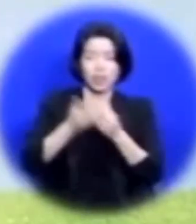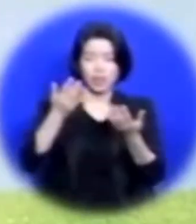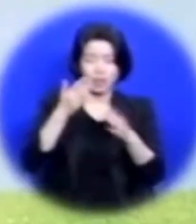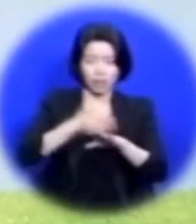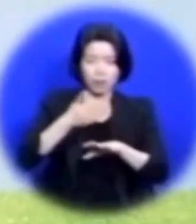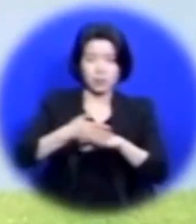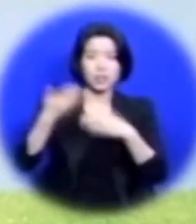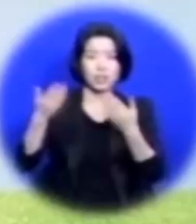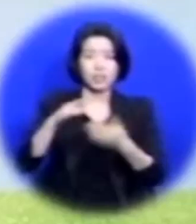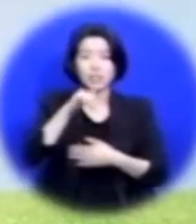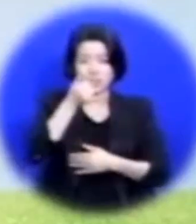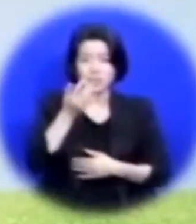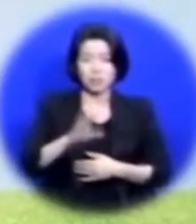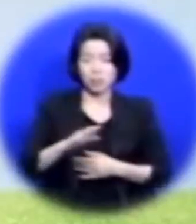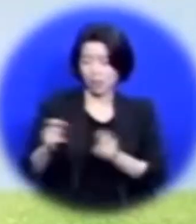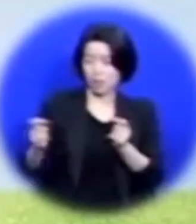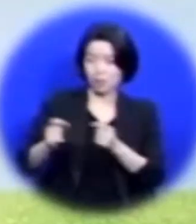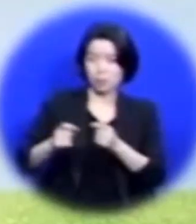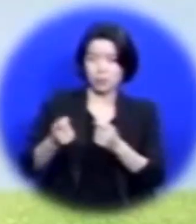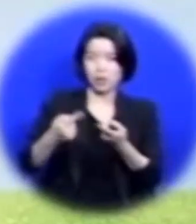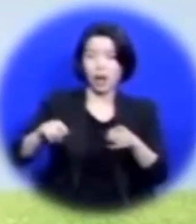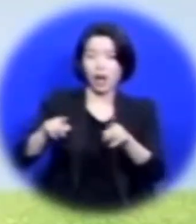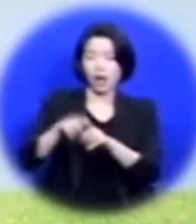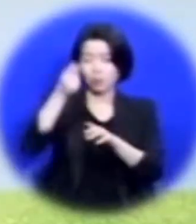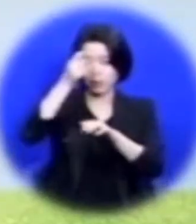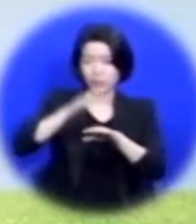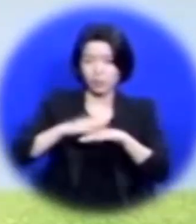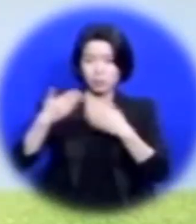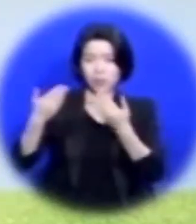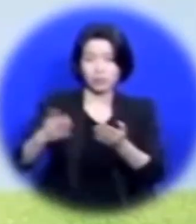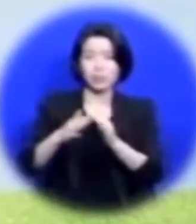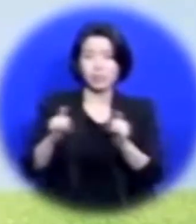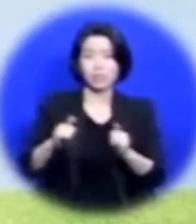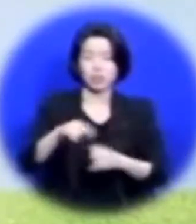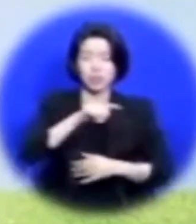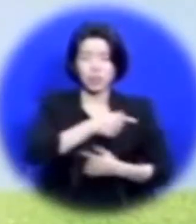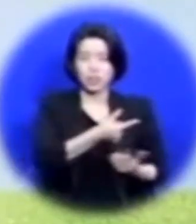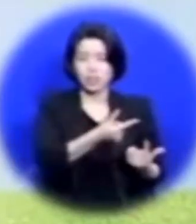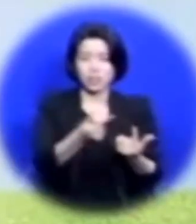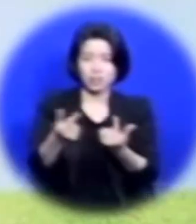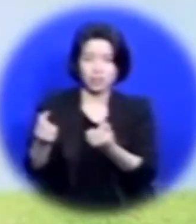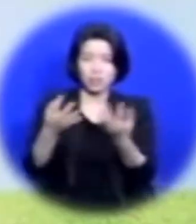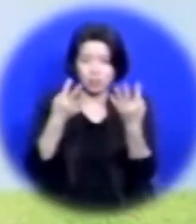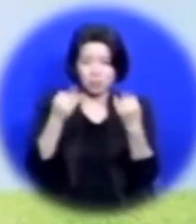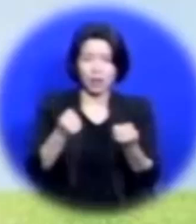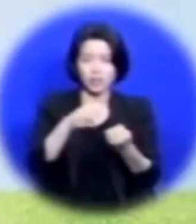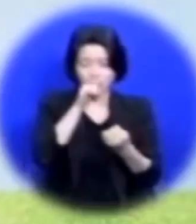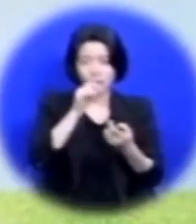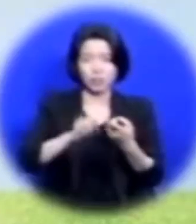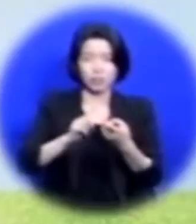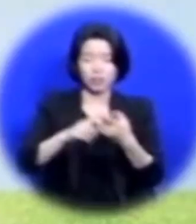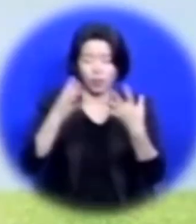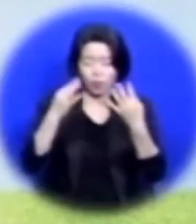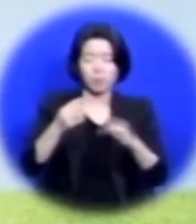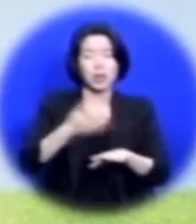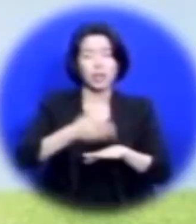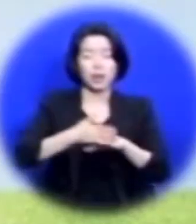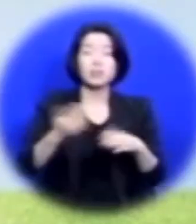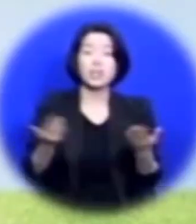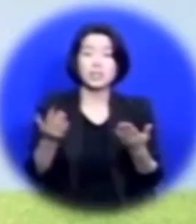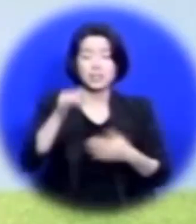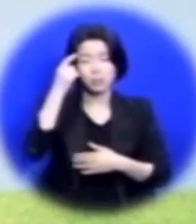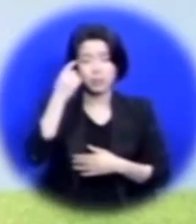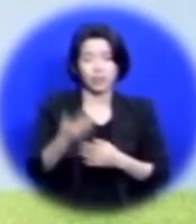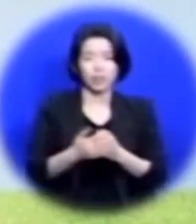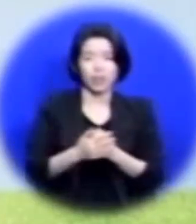가 있지만 옆에서 가 함께 예배드리는 사람들이 이렇게 많다는 것이 얼마나 감사한 일입니다